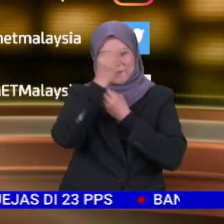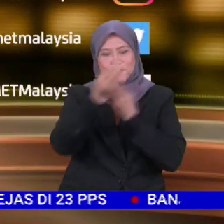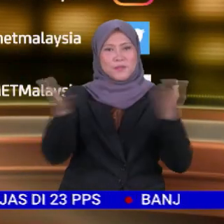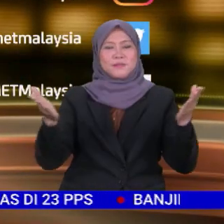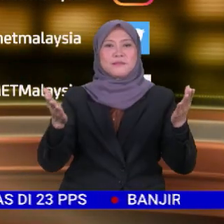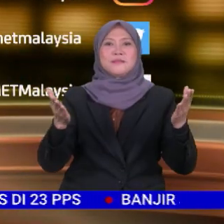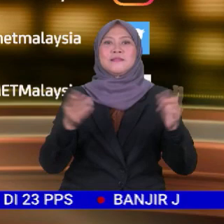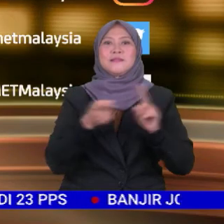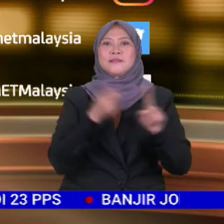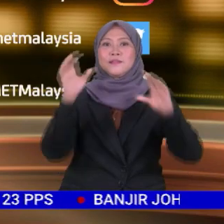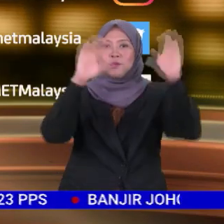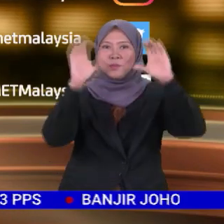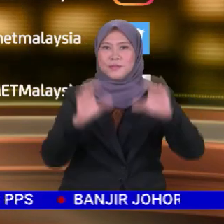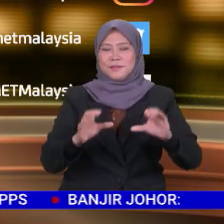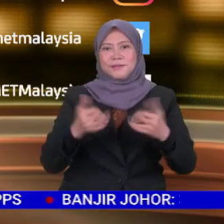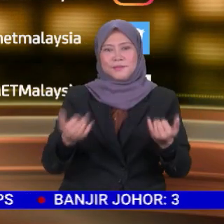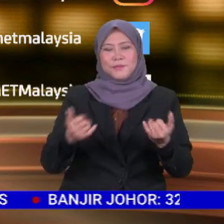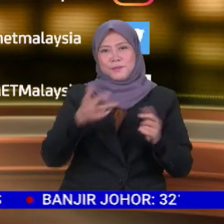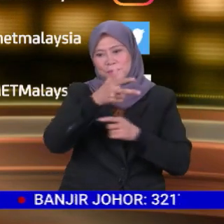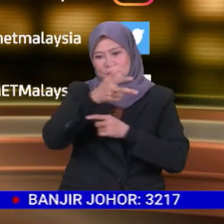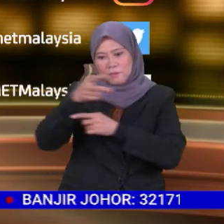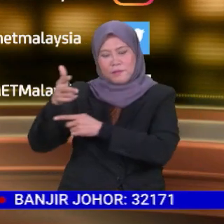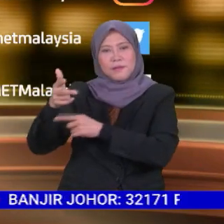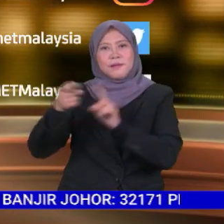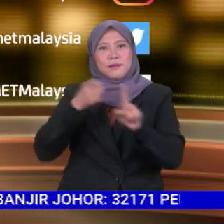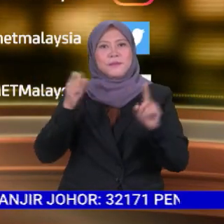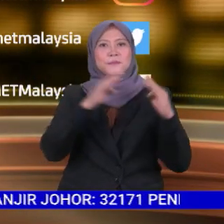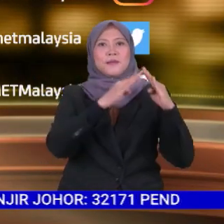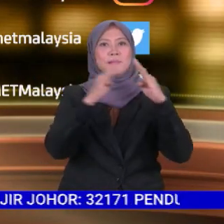kali ini. Sebelum berpisah, kita lihat tinjauan cuaca bagi